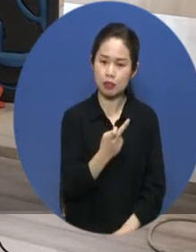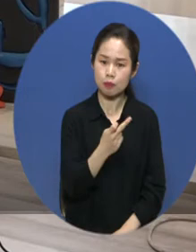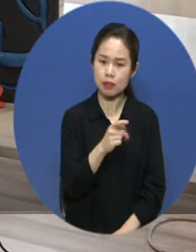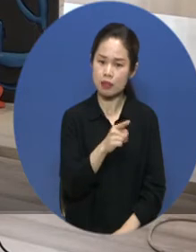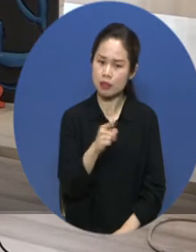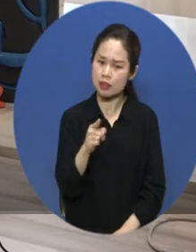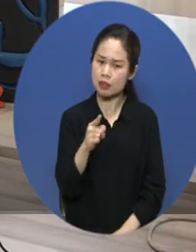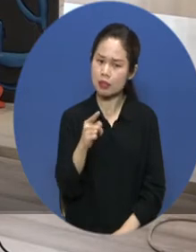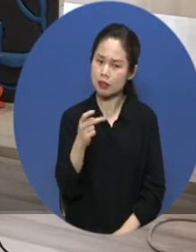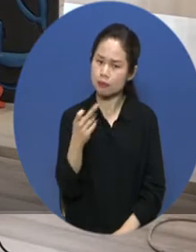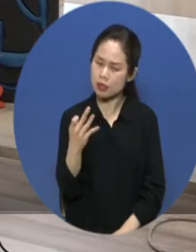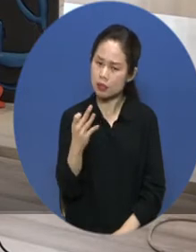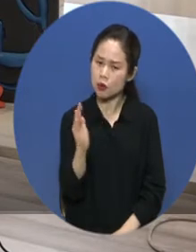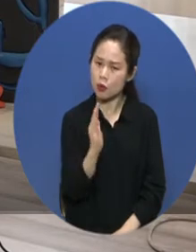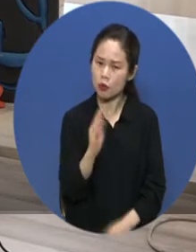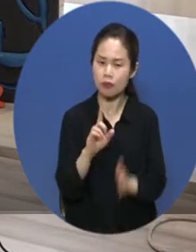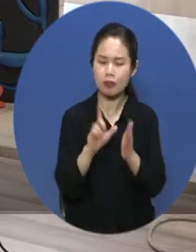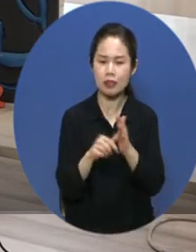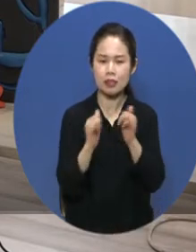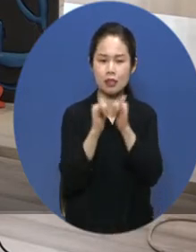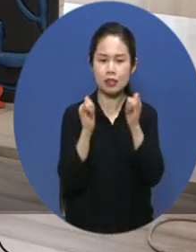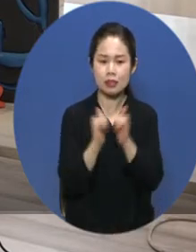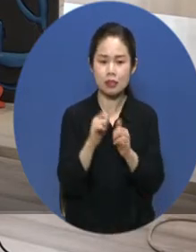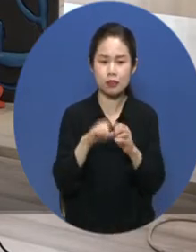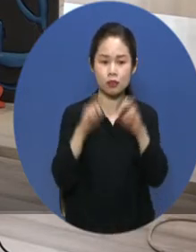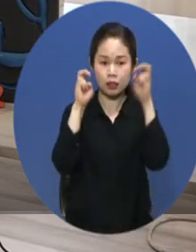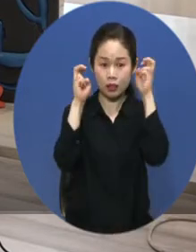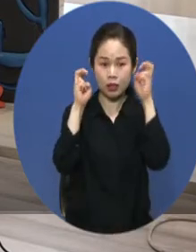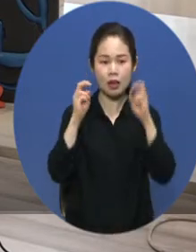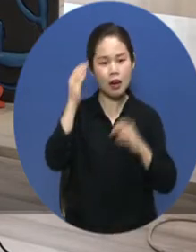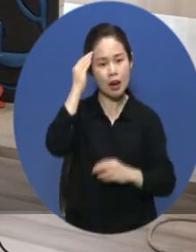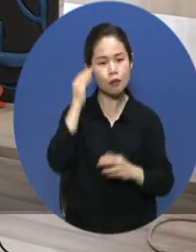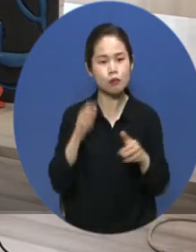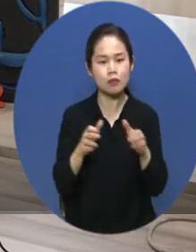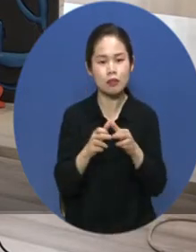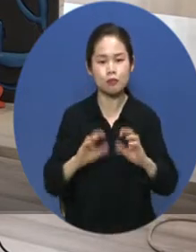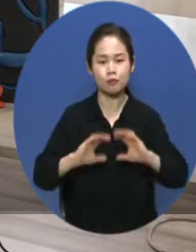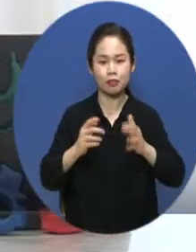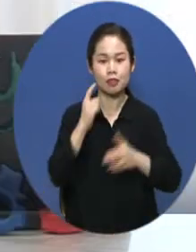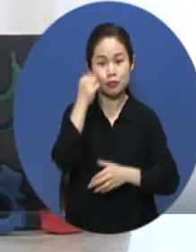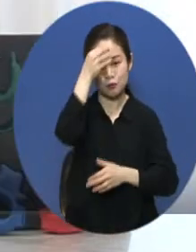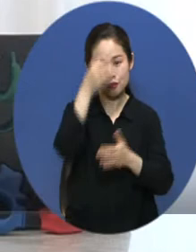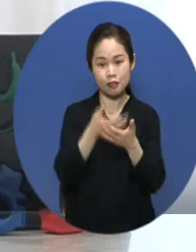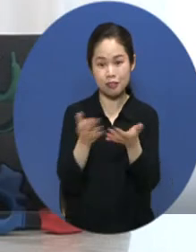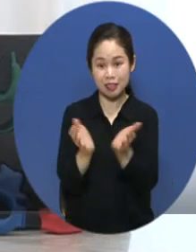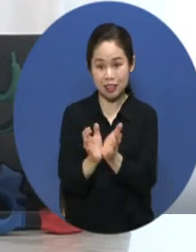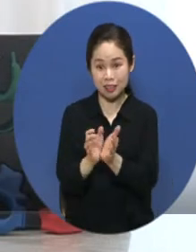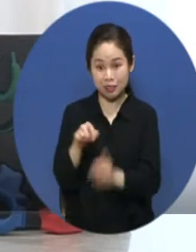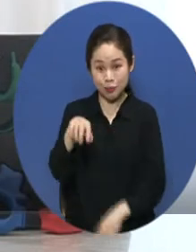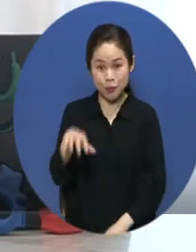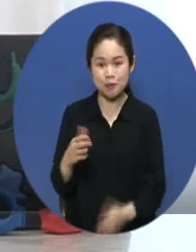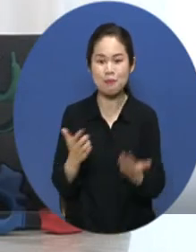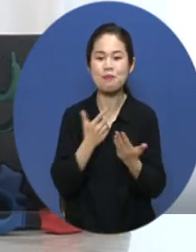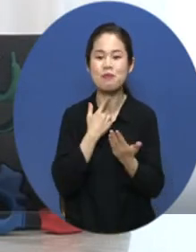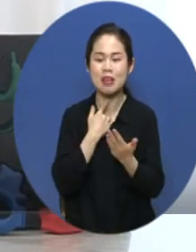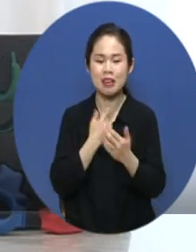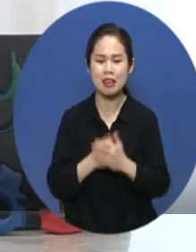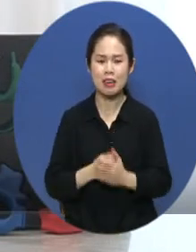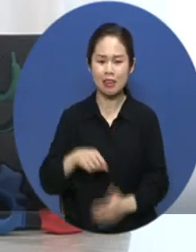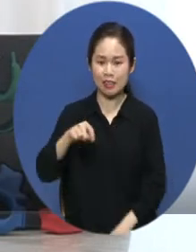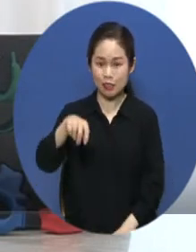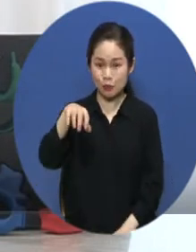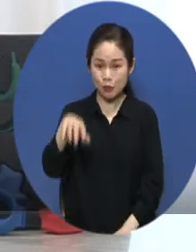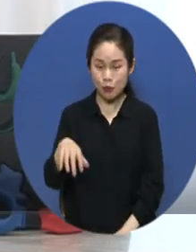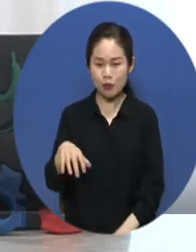정도에 사회적 기업 한국장애인 국제예술단이라는 곳에서 근무한 적이 있습니다. 거기에서는 다양한